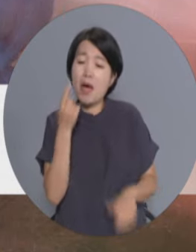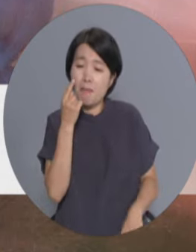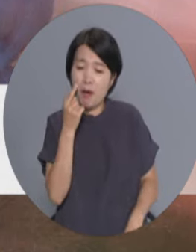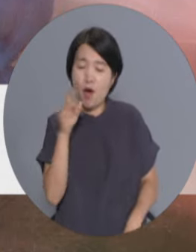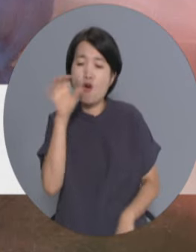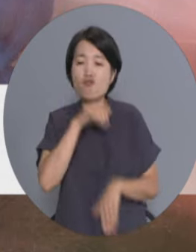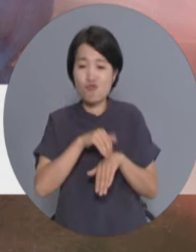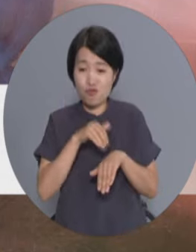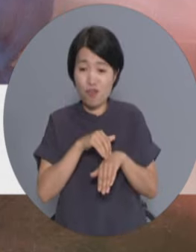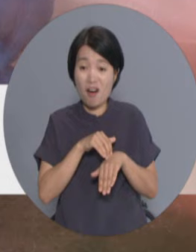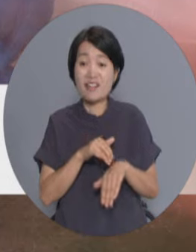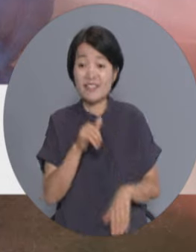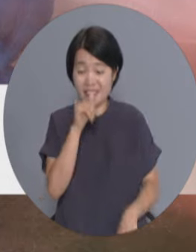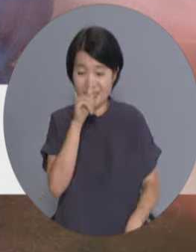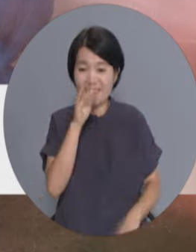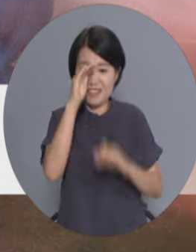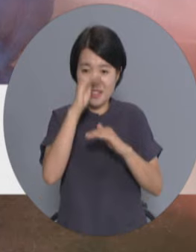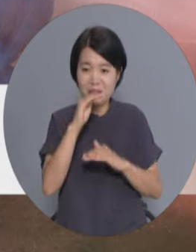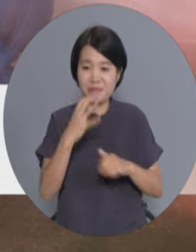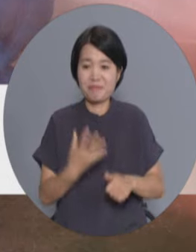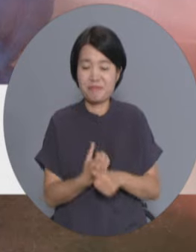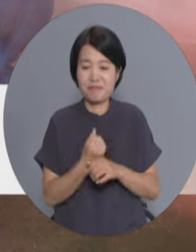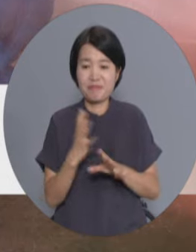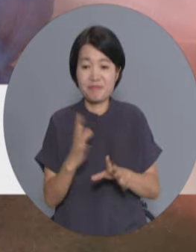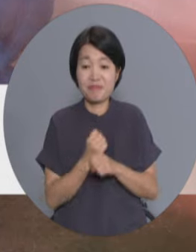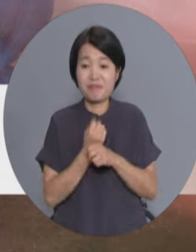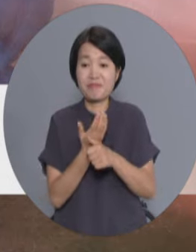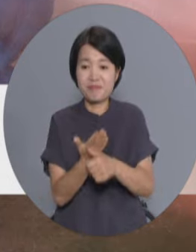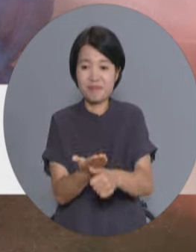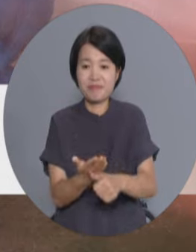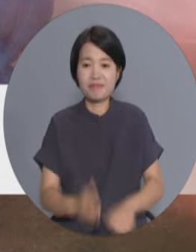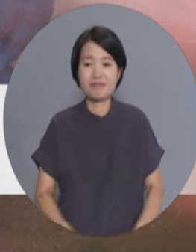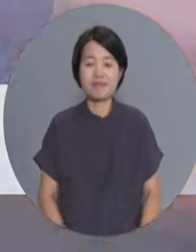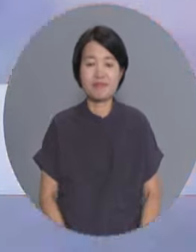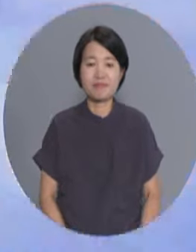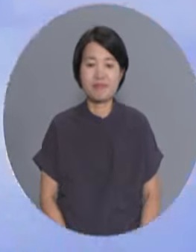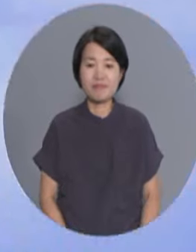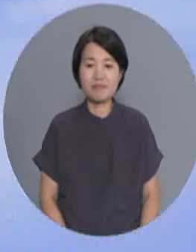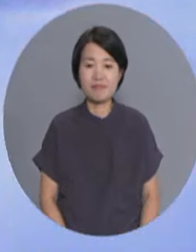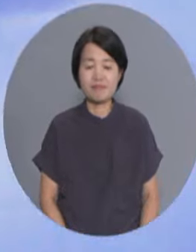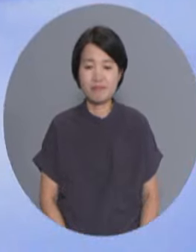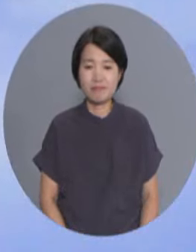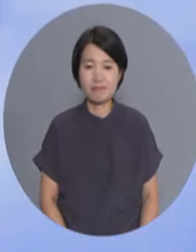훈련이 있었습니다. 김규희 기자가 취재했습니다.